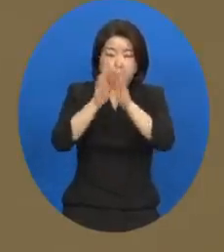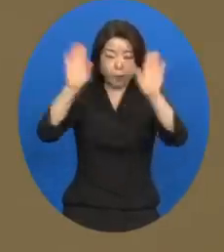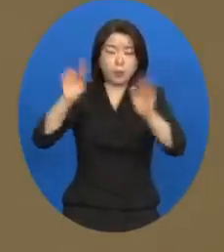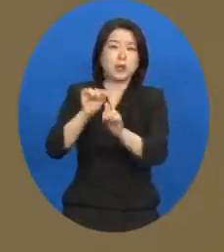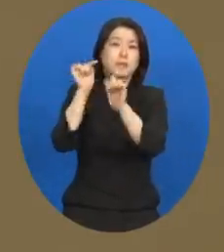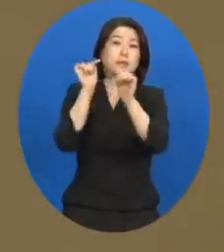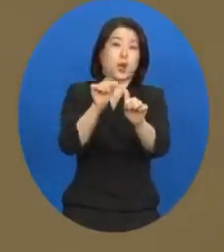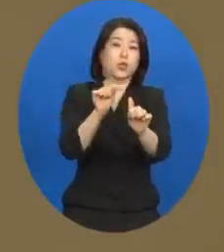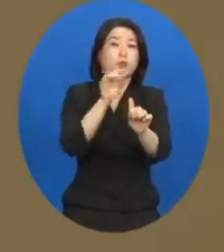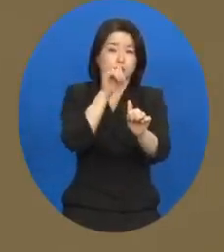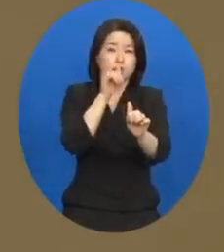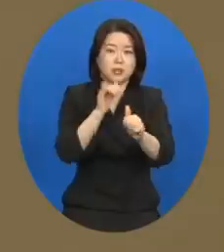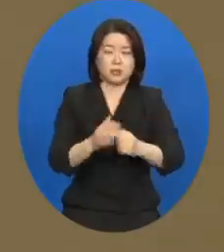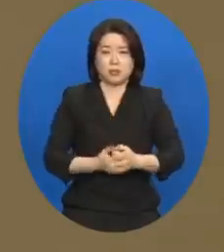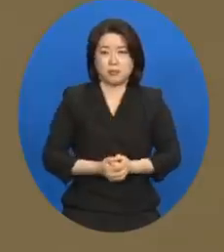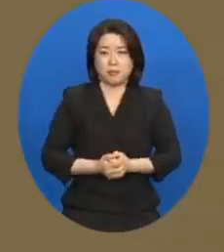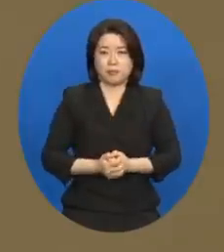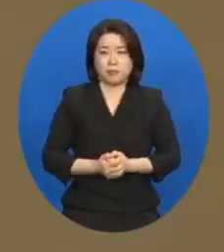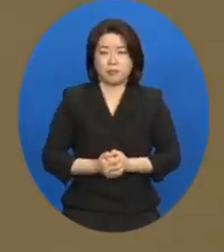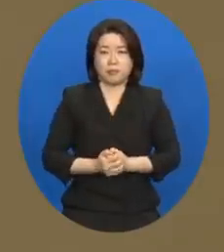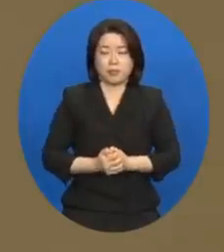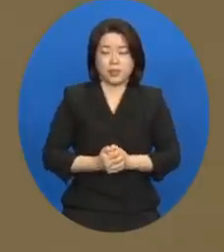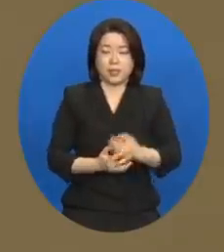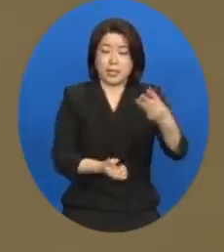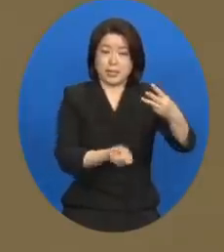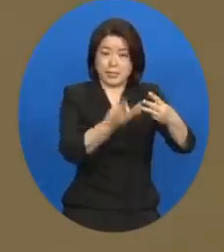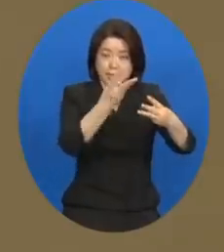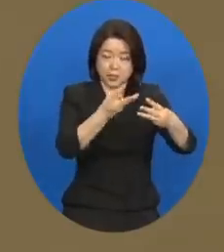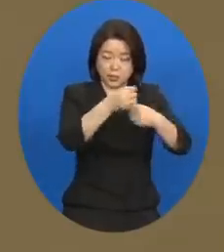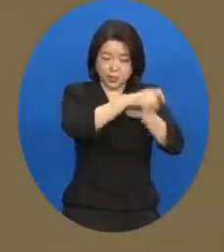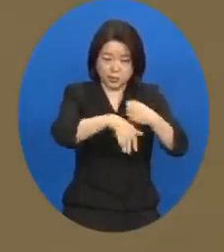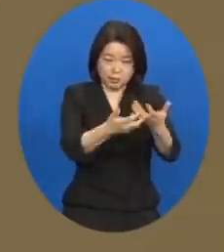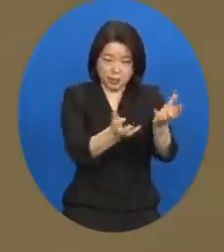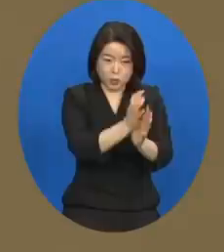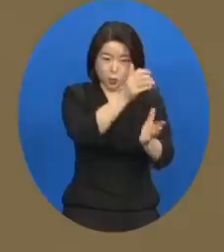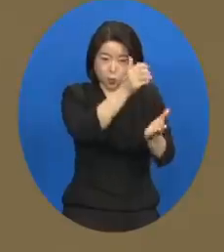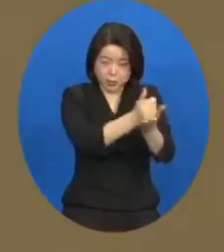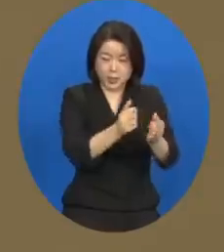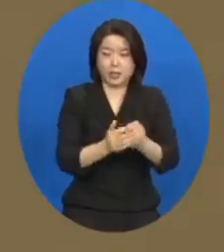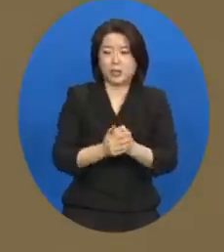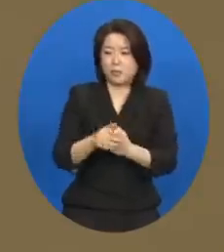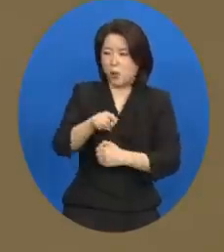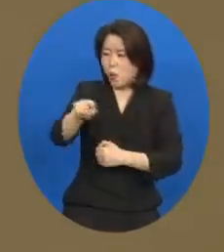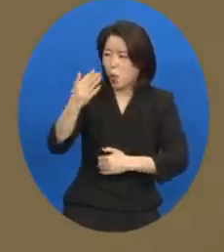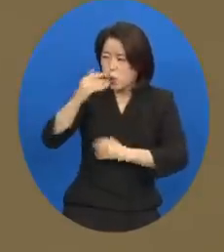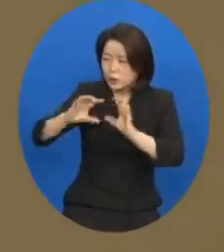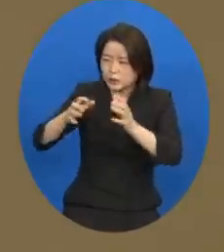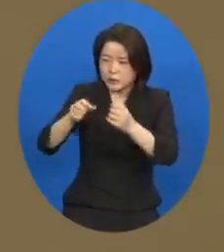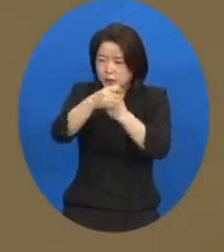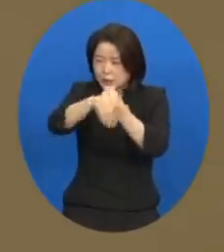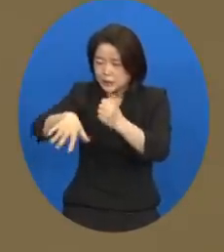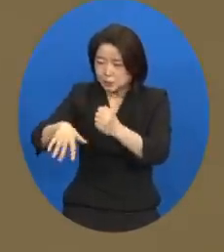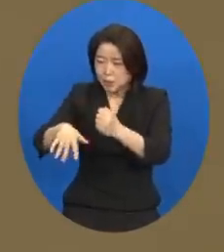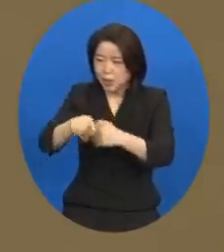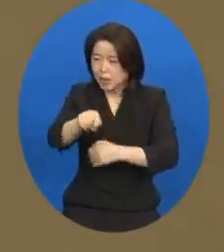것입니다. 근데 레위 지파 족장들이 이스라엘 각 지파가 자기들에게 줄